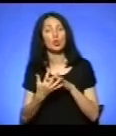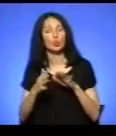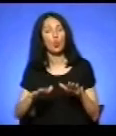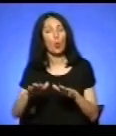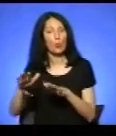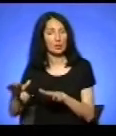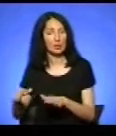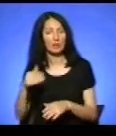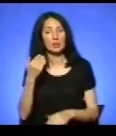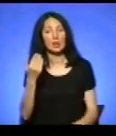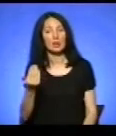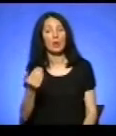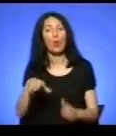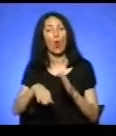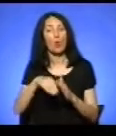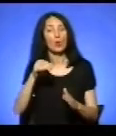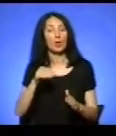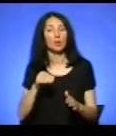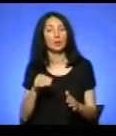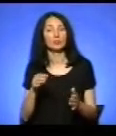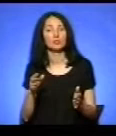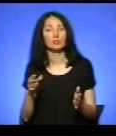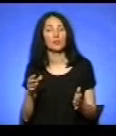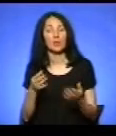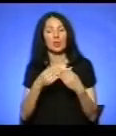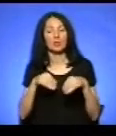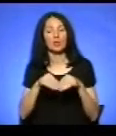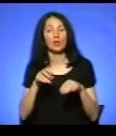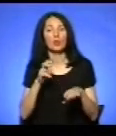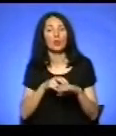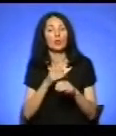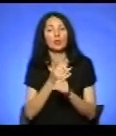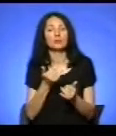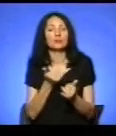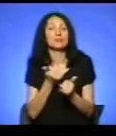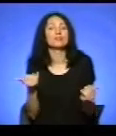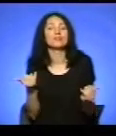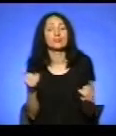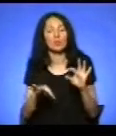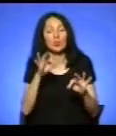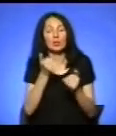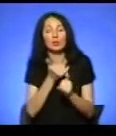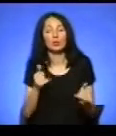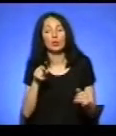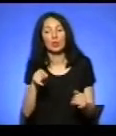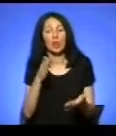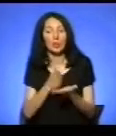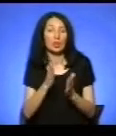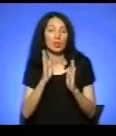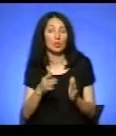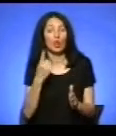Там обирати не доводиться, як правило, сімейного лікаря з кількох, тому що там є хтось один, і люди,